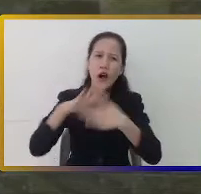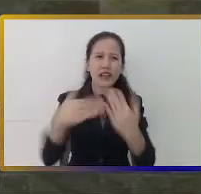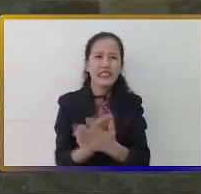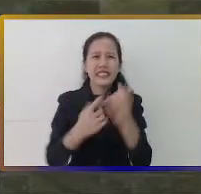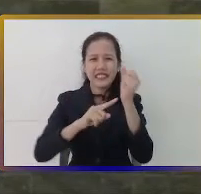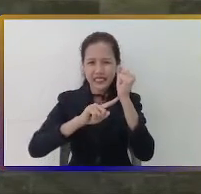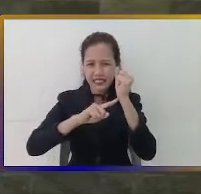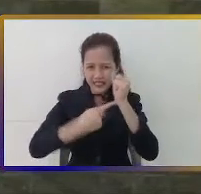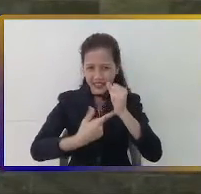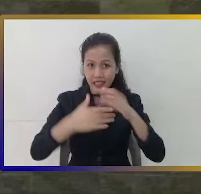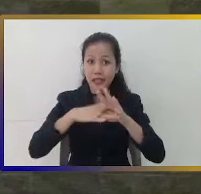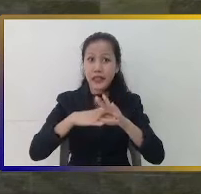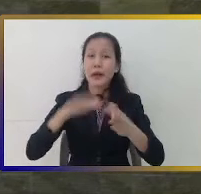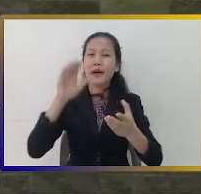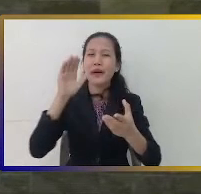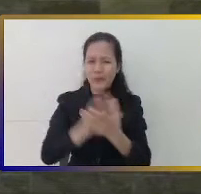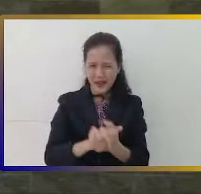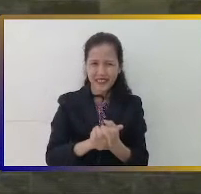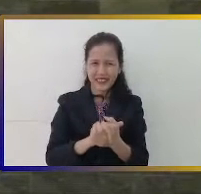kapatid, in a marriage.